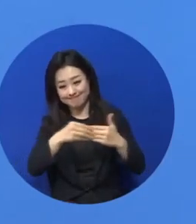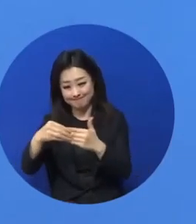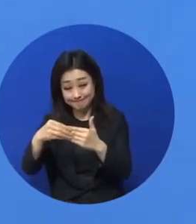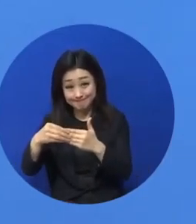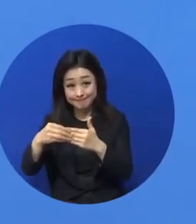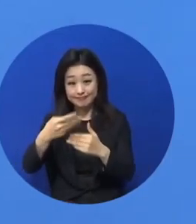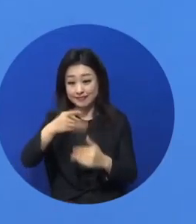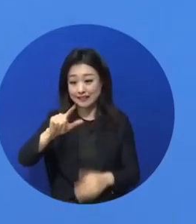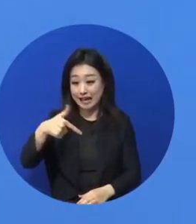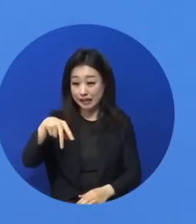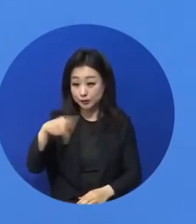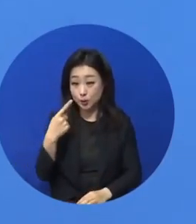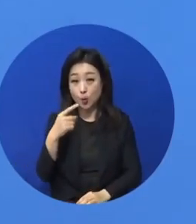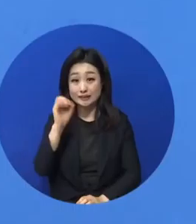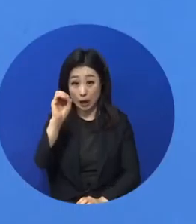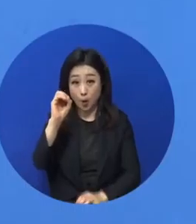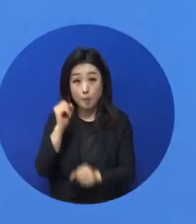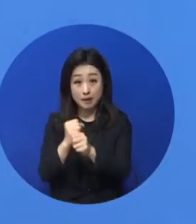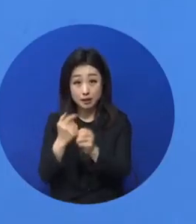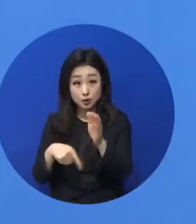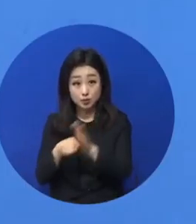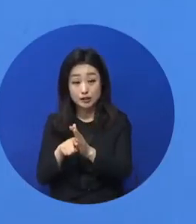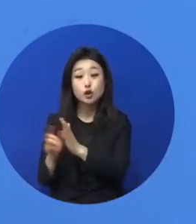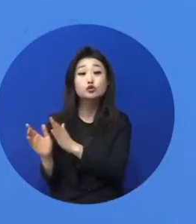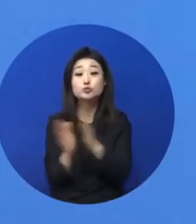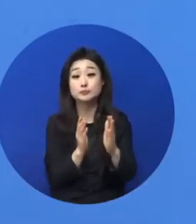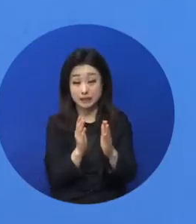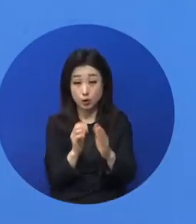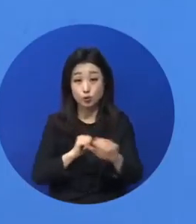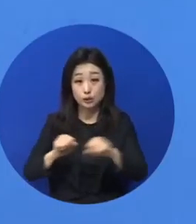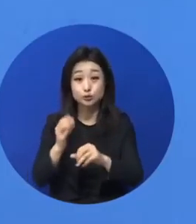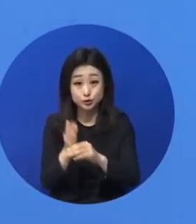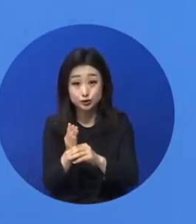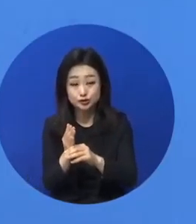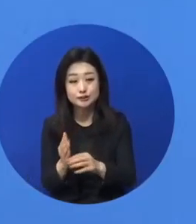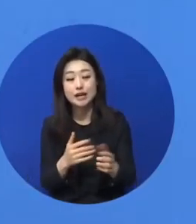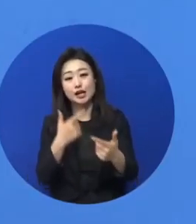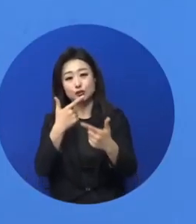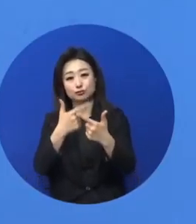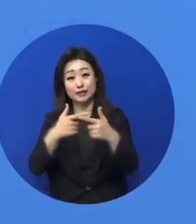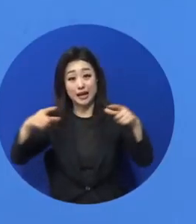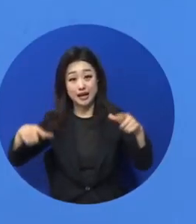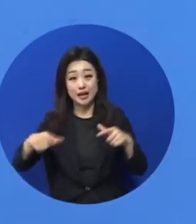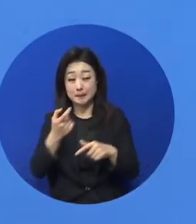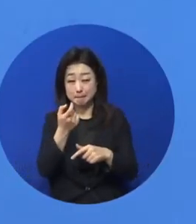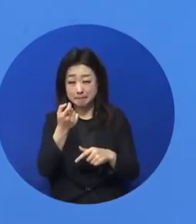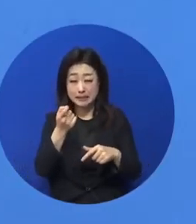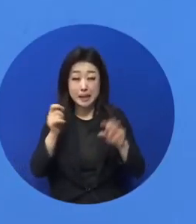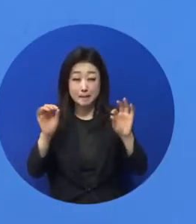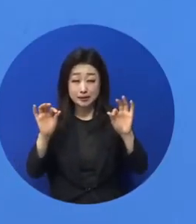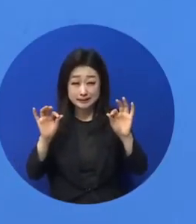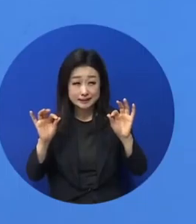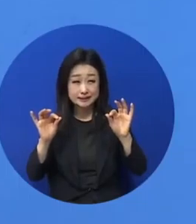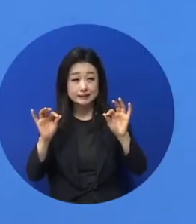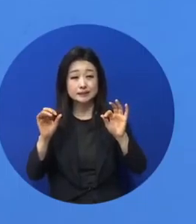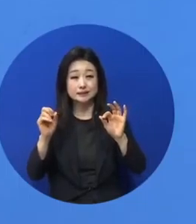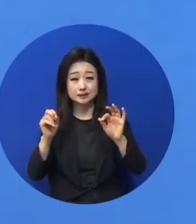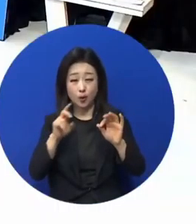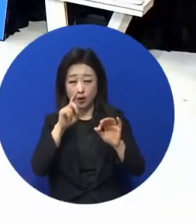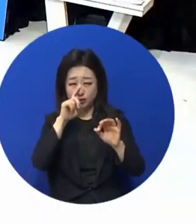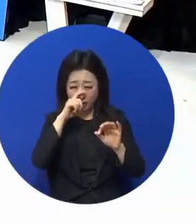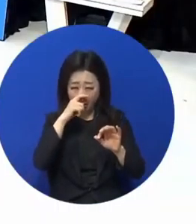끌어가겠다는 발표를 이미 했고 준비를 했다는 말씀을 드립니다. 부산은 보면은 이 미세먼지 이런 환경의 문제 이런